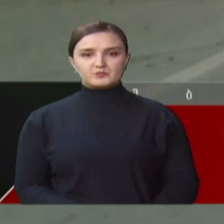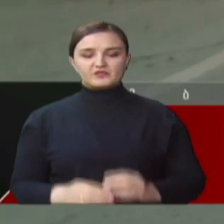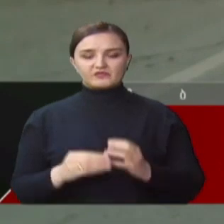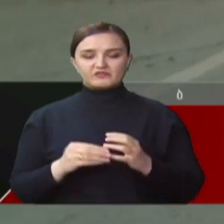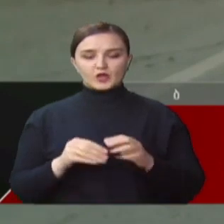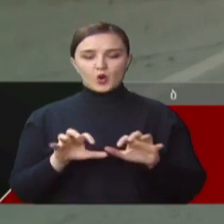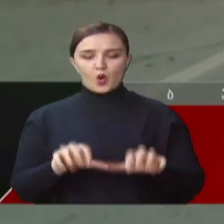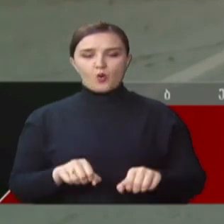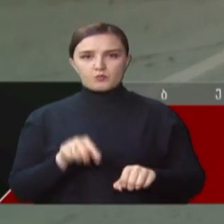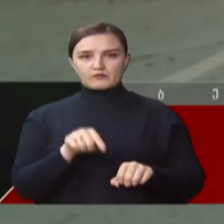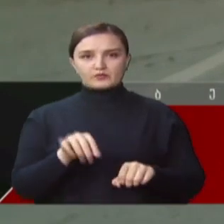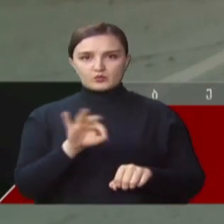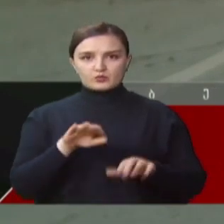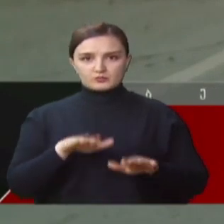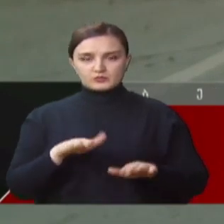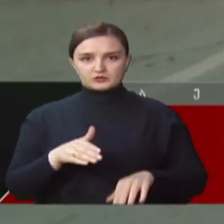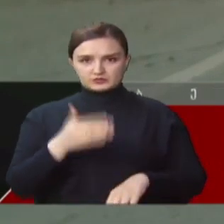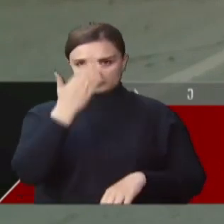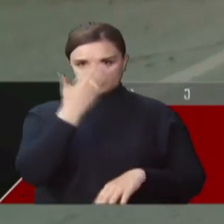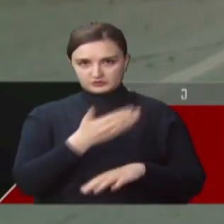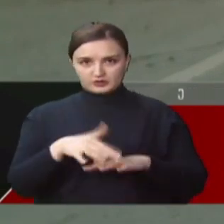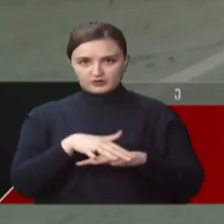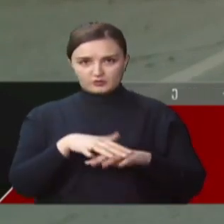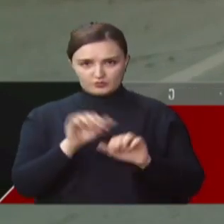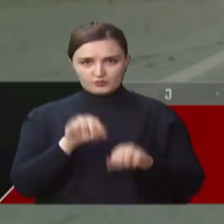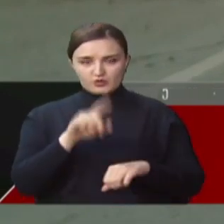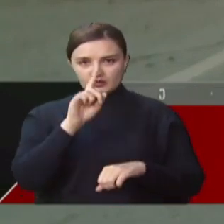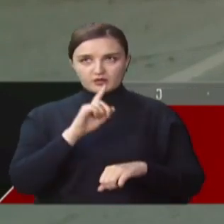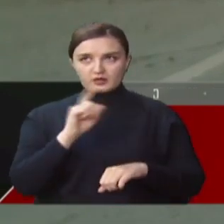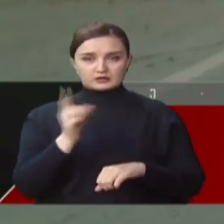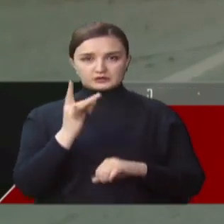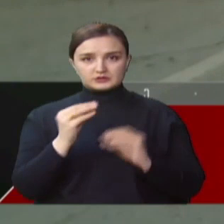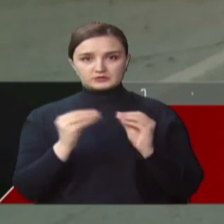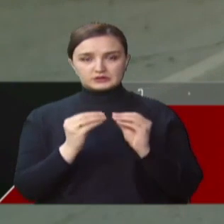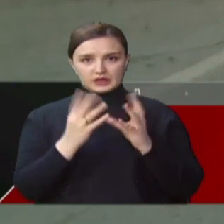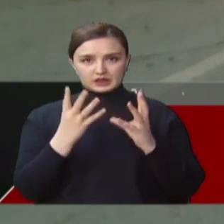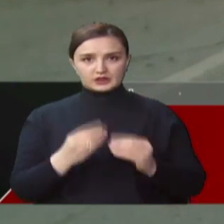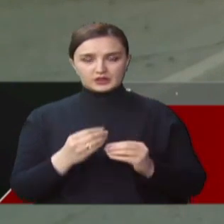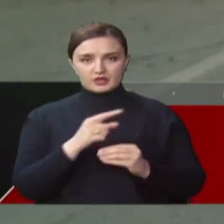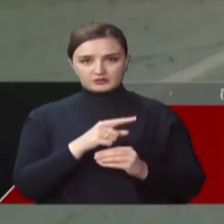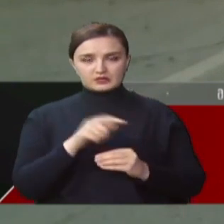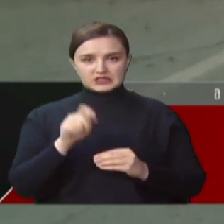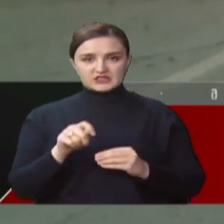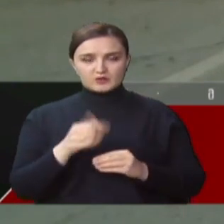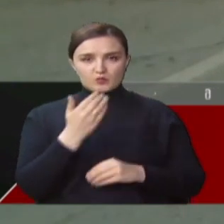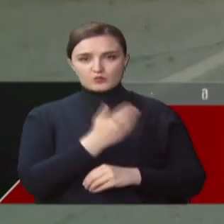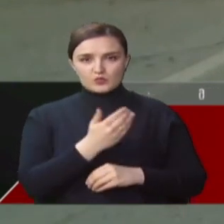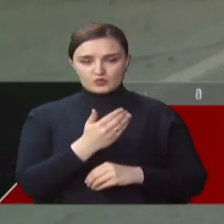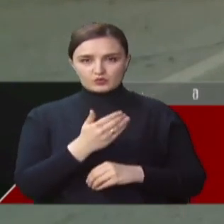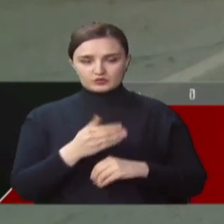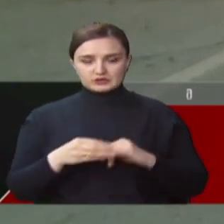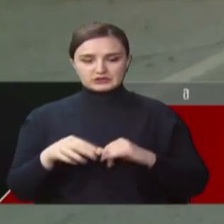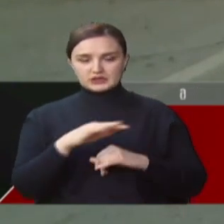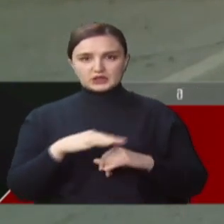ოკუპირებულ ტერიტორიაზე მცხოვრებ მოსახლეობას შეეძლება თვეში ერთხელ 10 დღის განმავლობაში ცენტრალური ხელისუფლების მიერ კონტროლირება